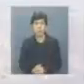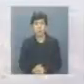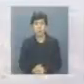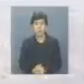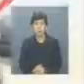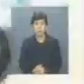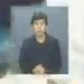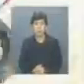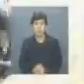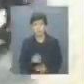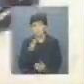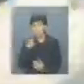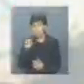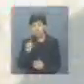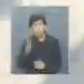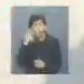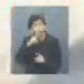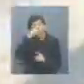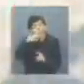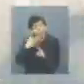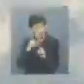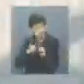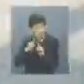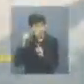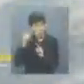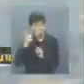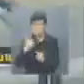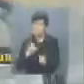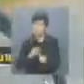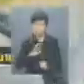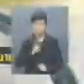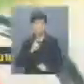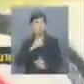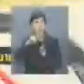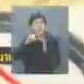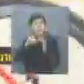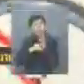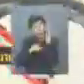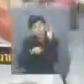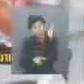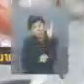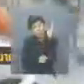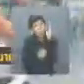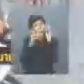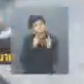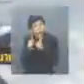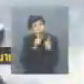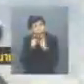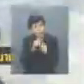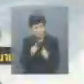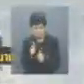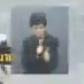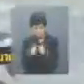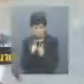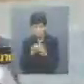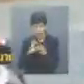วิสุทธ์กสิยพัฒน์อดีตแชมป์ประเทศไทย2สมัยและเคยคว้า1เหรียญทอง4เกมที่สิงคโปร์รวมถึงลงแข่งขันเอเชียนเกมส์ถึง3